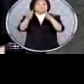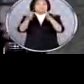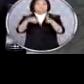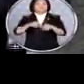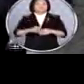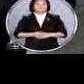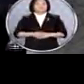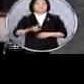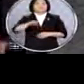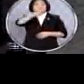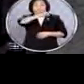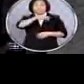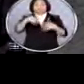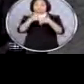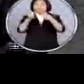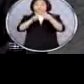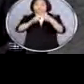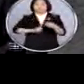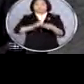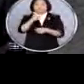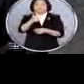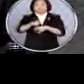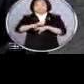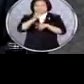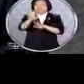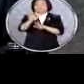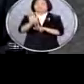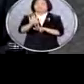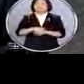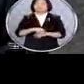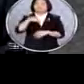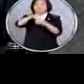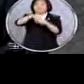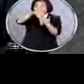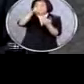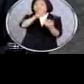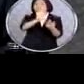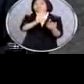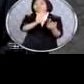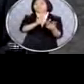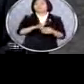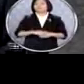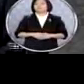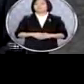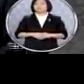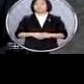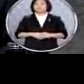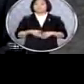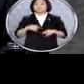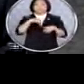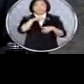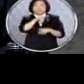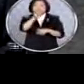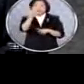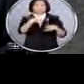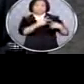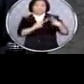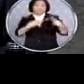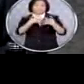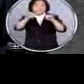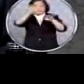台湾民主万岁，那就是因为有选举，我们才看到蔡主席民进